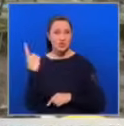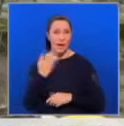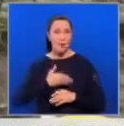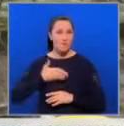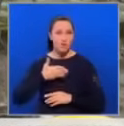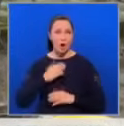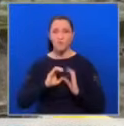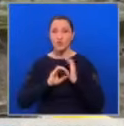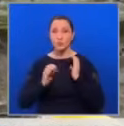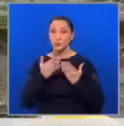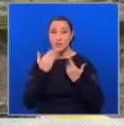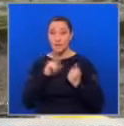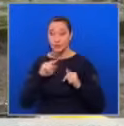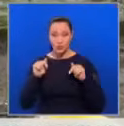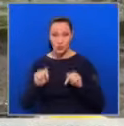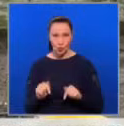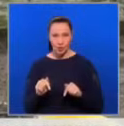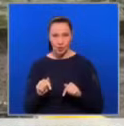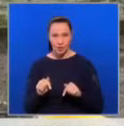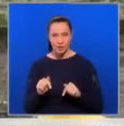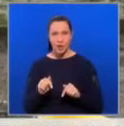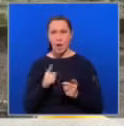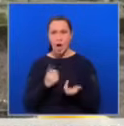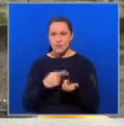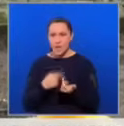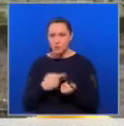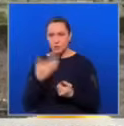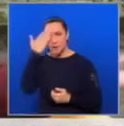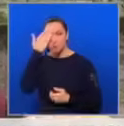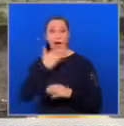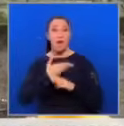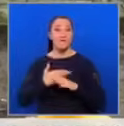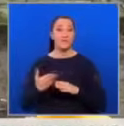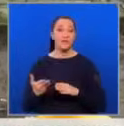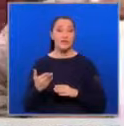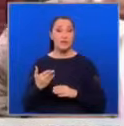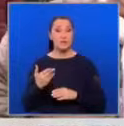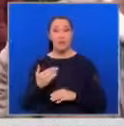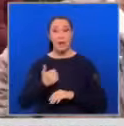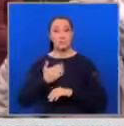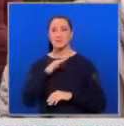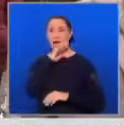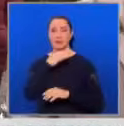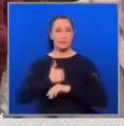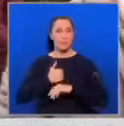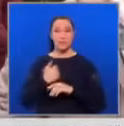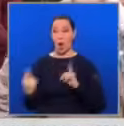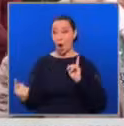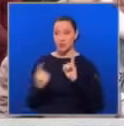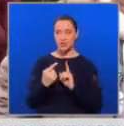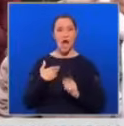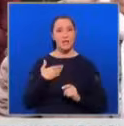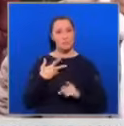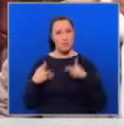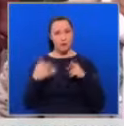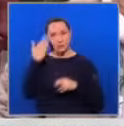влакове автобуси няма до тук т някой да се разболее винаги е тя насреща онкоболна съм и